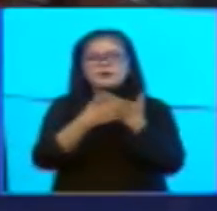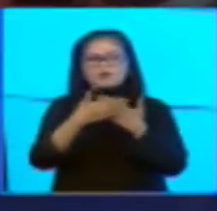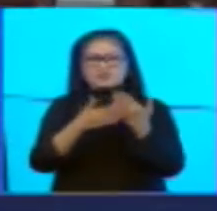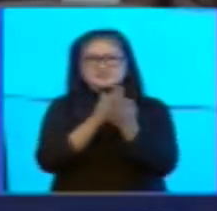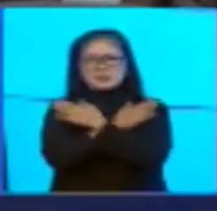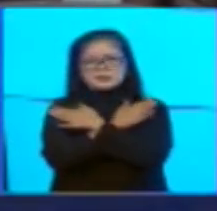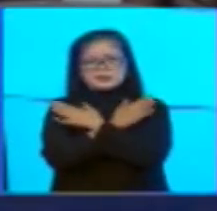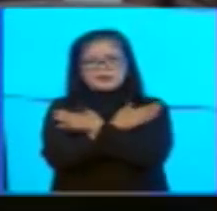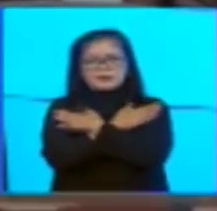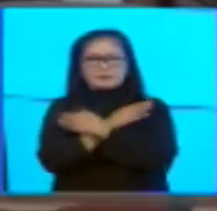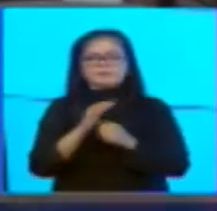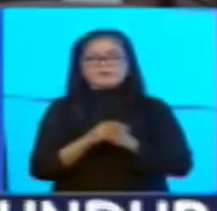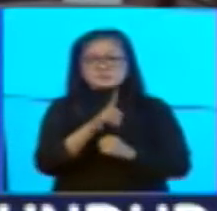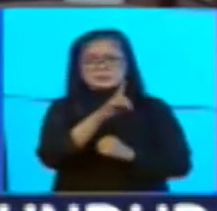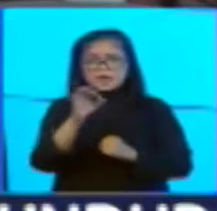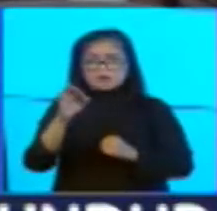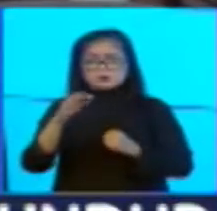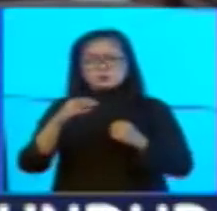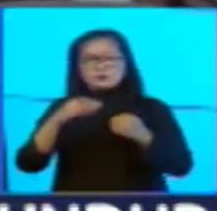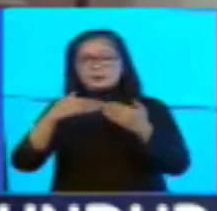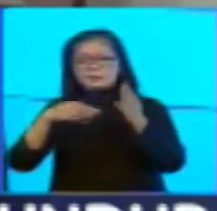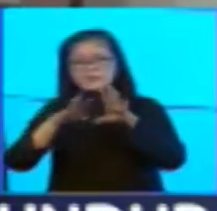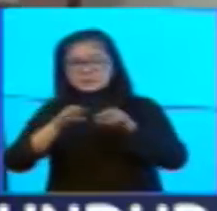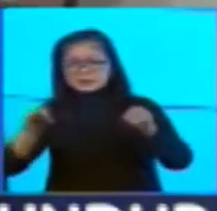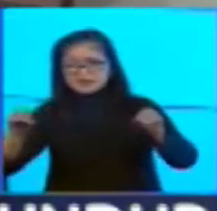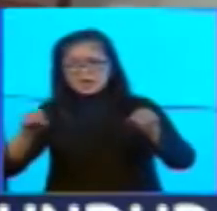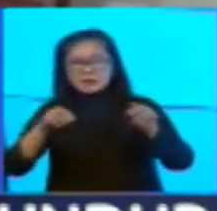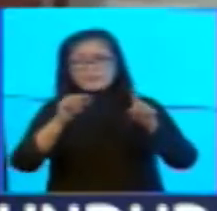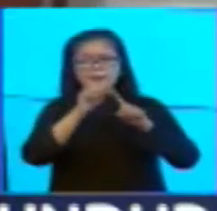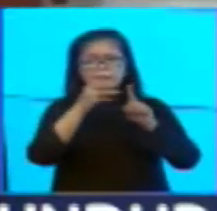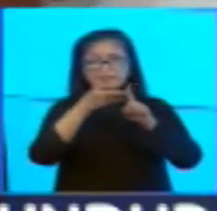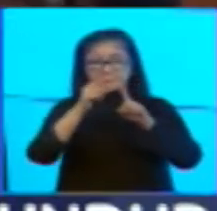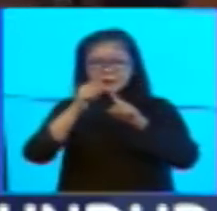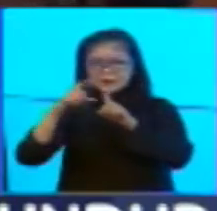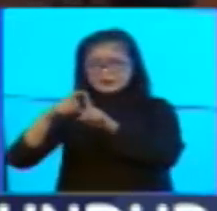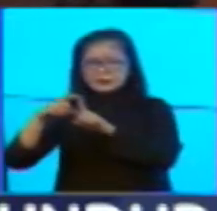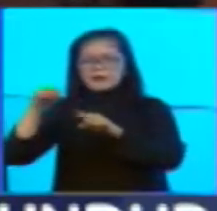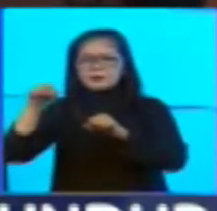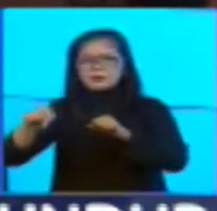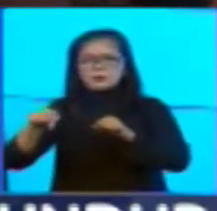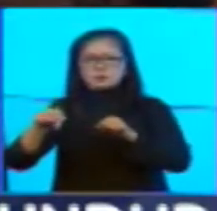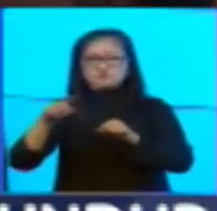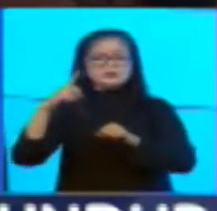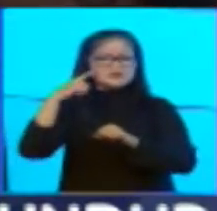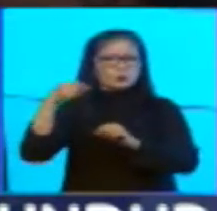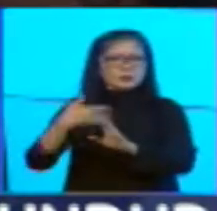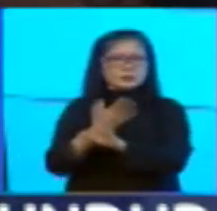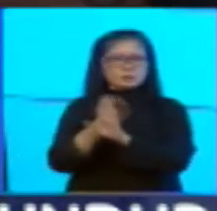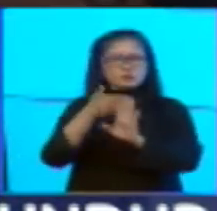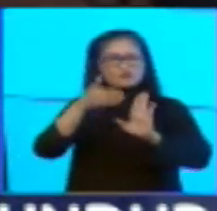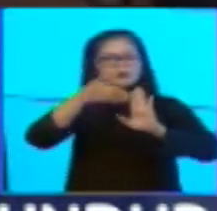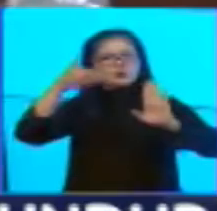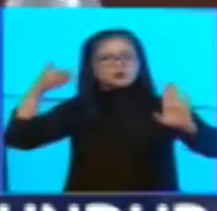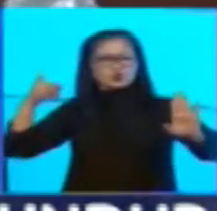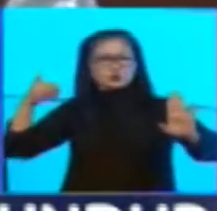Ratusan relawan pemulasaran jenazah COVID-19 BPBD Jember Jawa Timur mengundurkan diri. Fakta ini terungkap dalam rapat